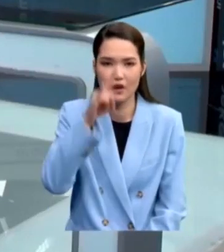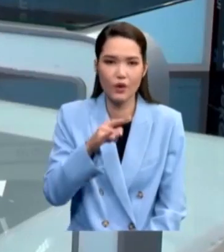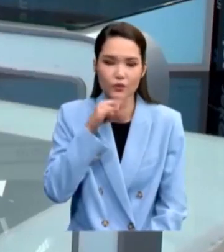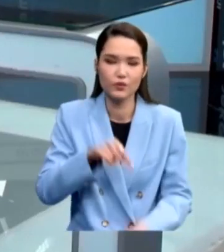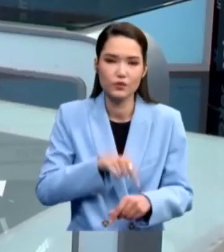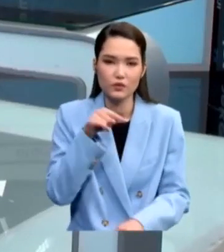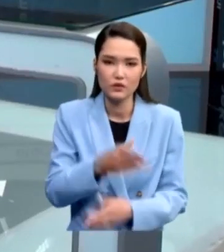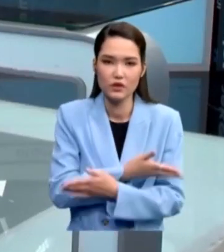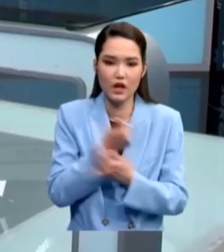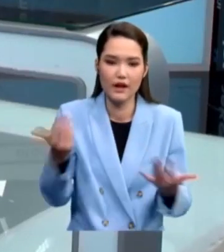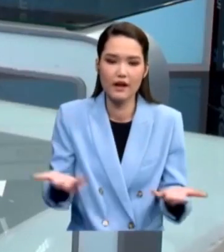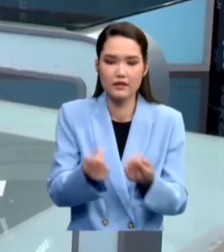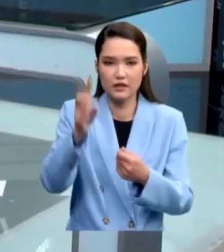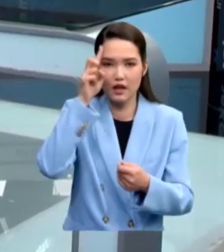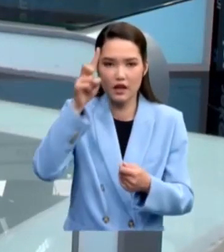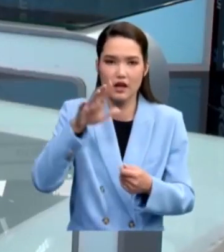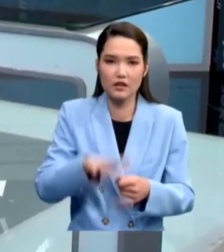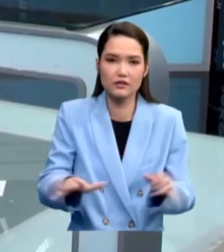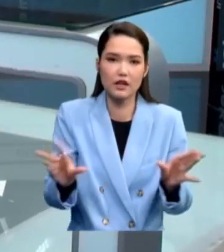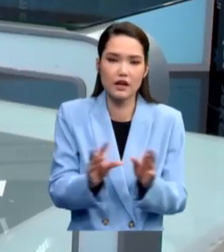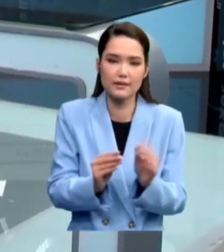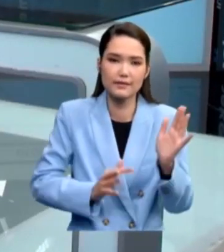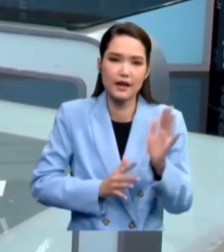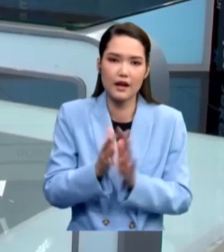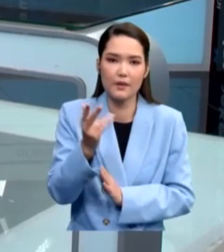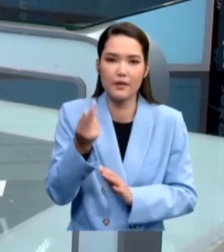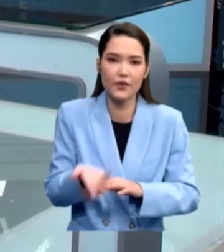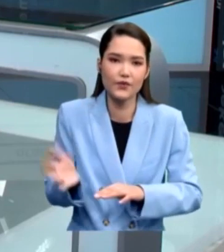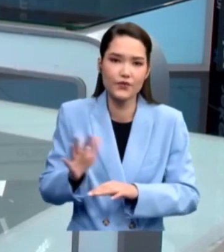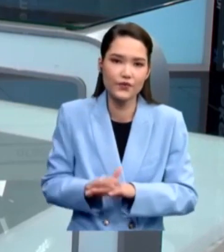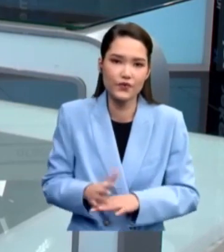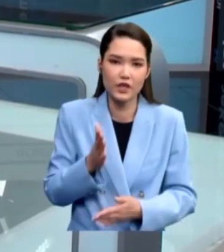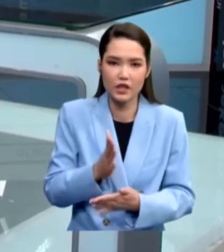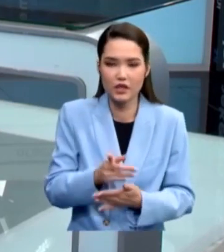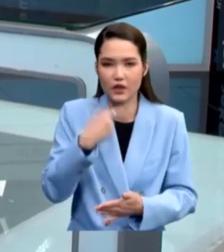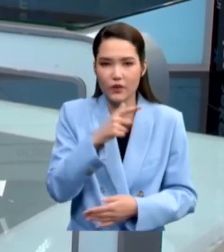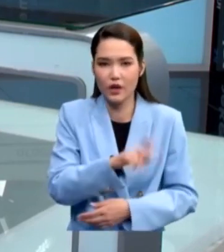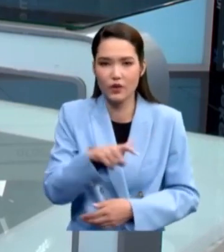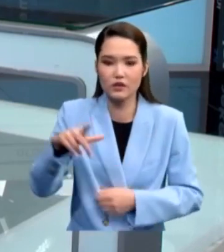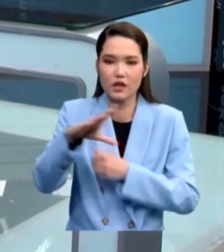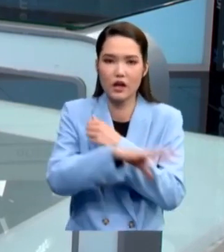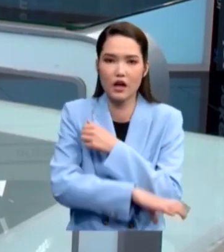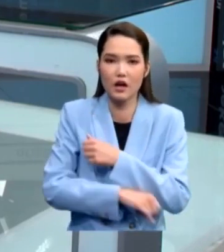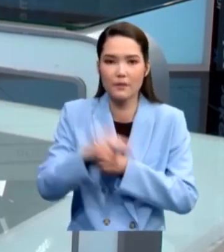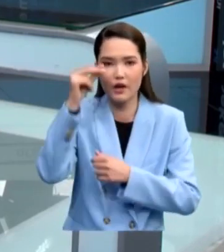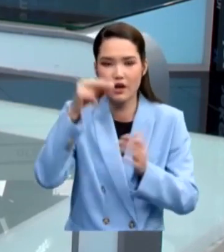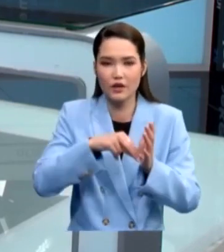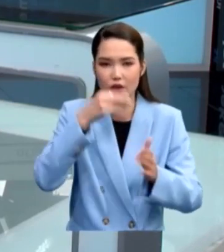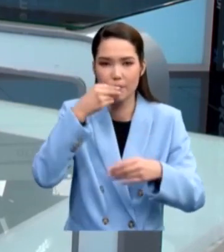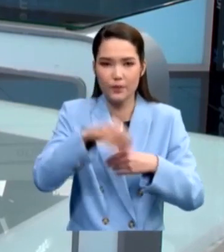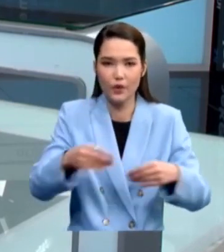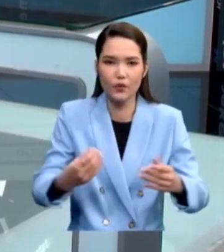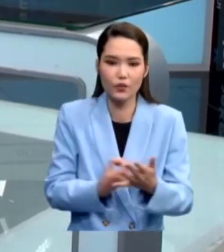Казахстанцы не ощущают поддержку от государства. Вместо этого растет финансовая нагрузка, говорят люди. За последнюю пару лет цены на продукты